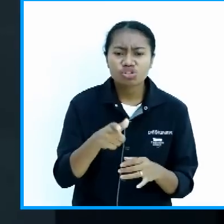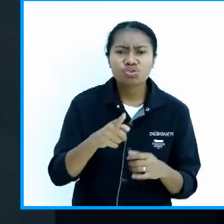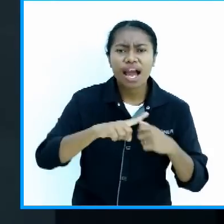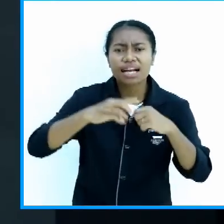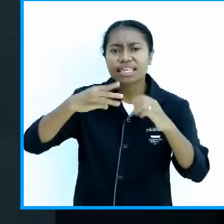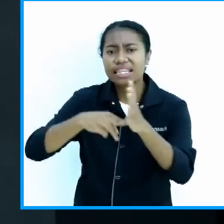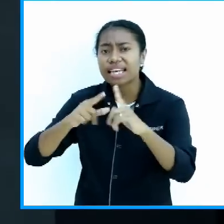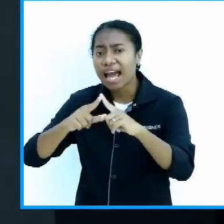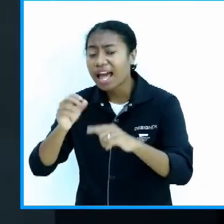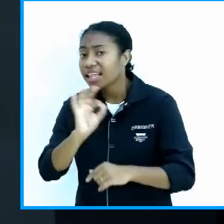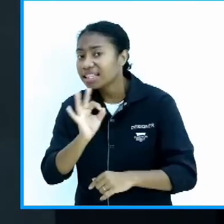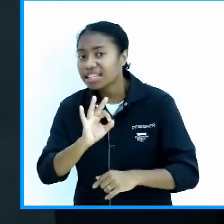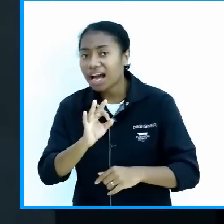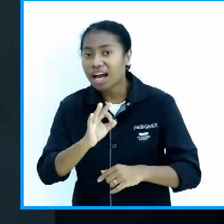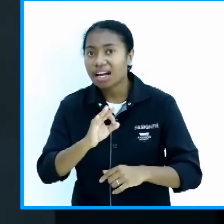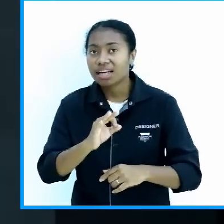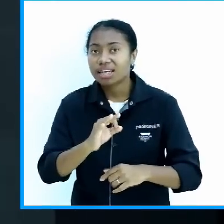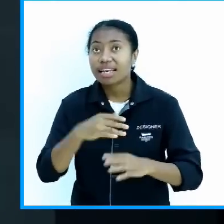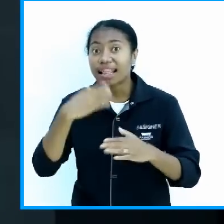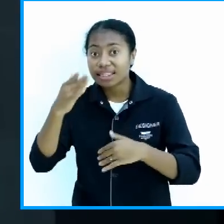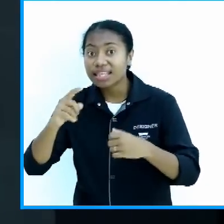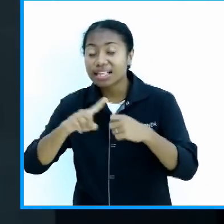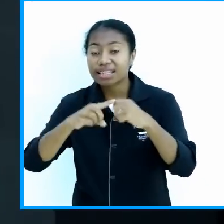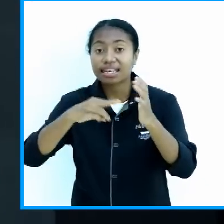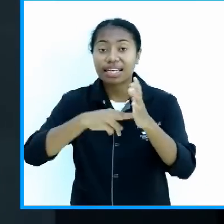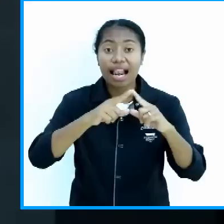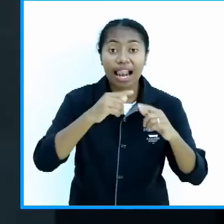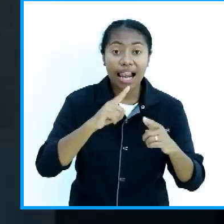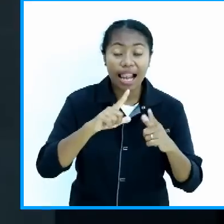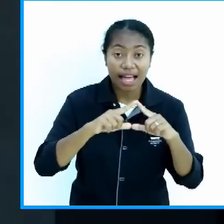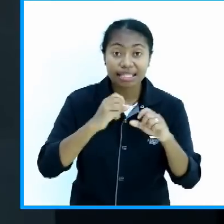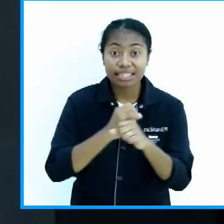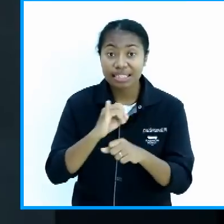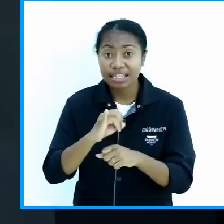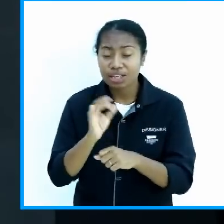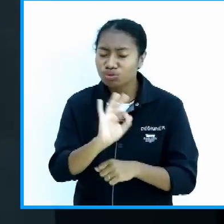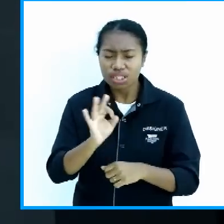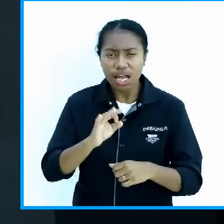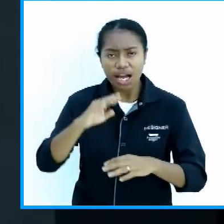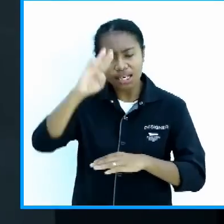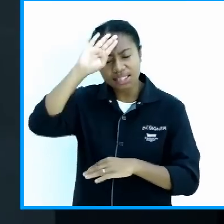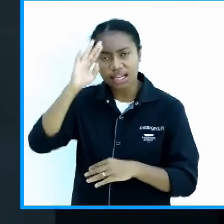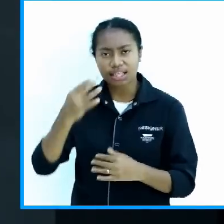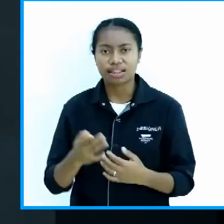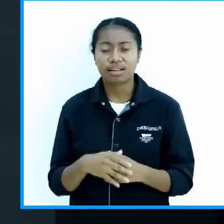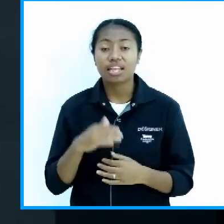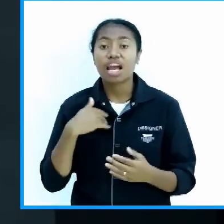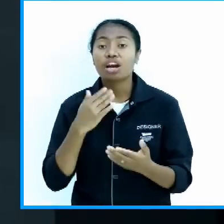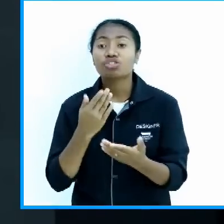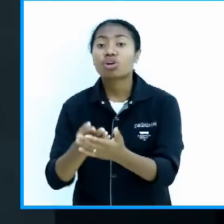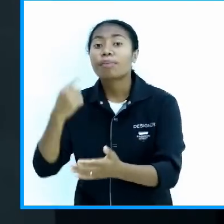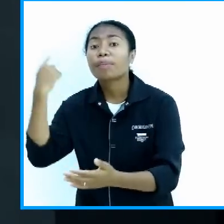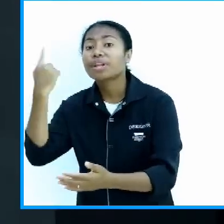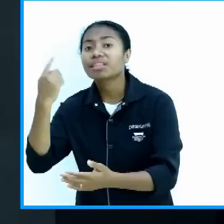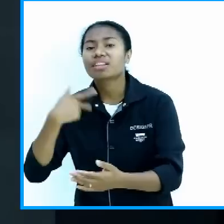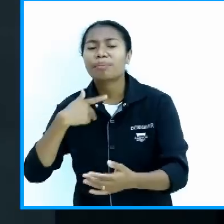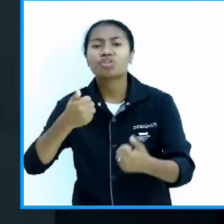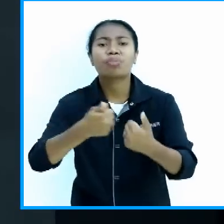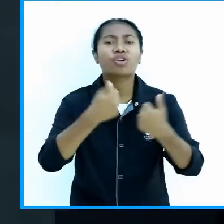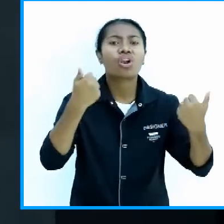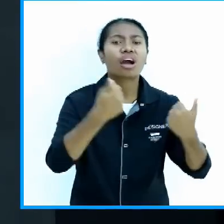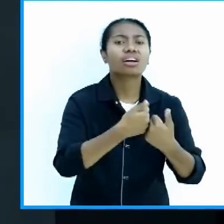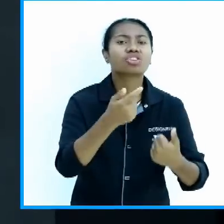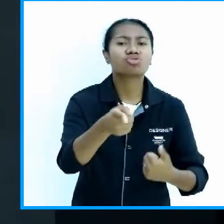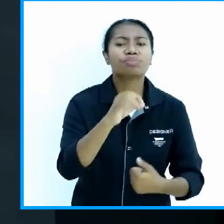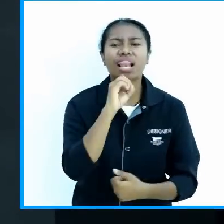Tapi waktu itu karena belum ada teknologi kedokteran, dia ajukan itu ke orang-orang pemerintah. Pemerintah menolak, alasannya tidak